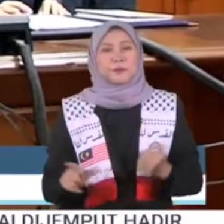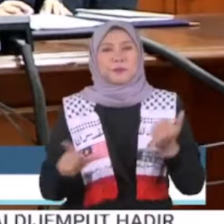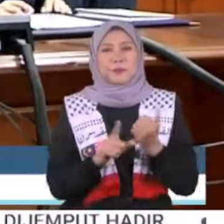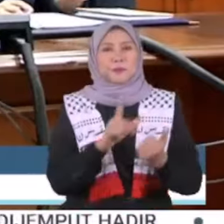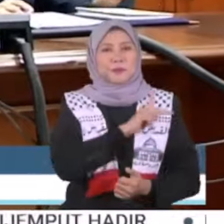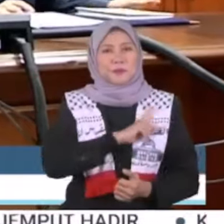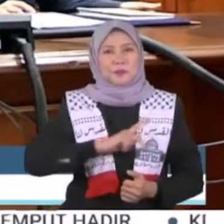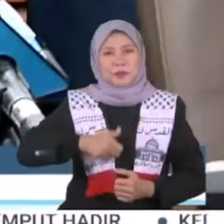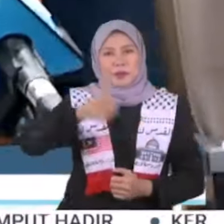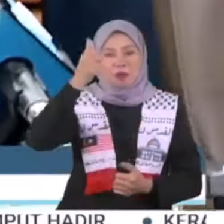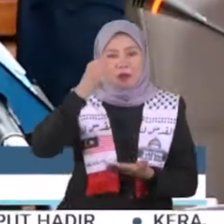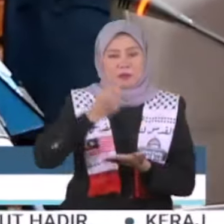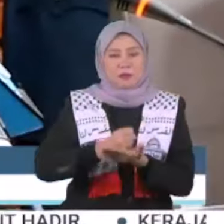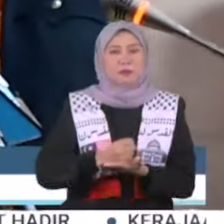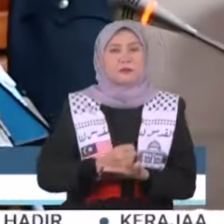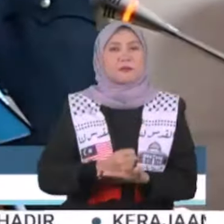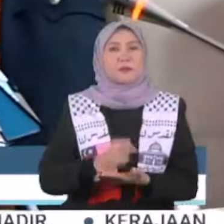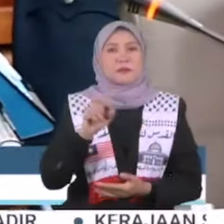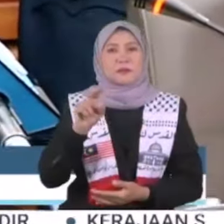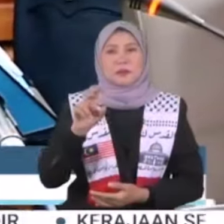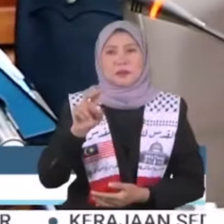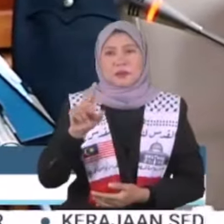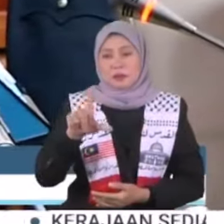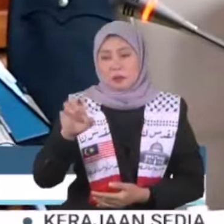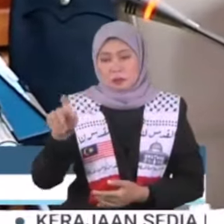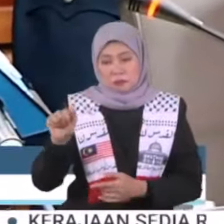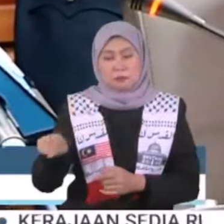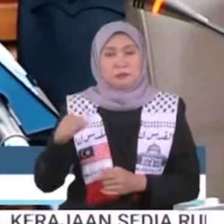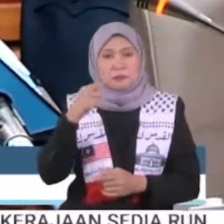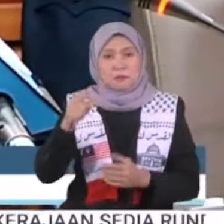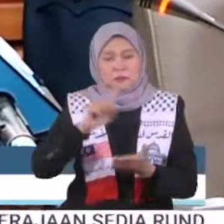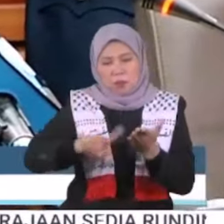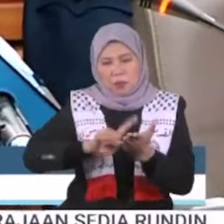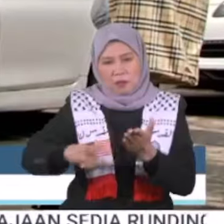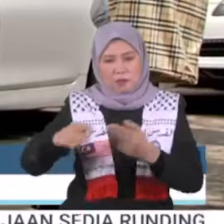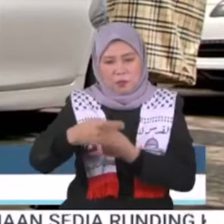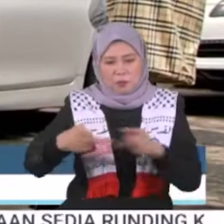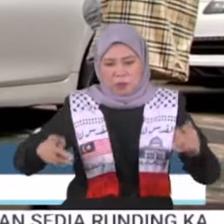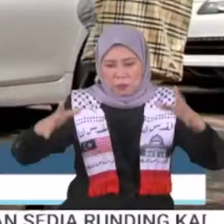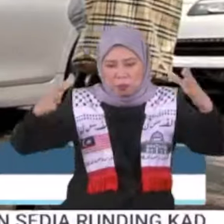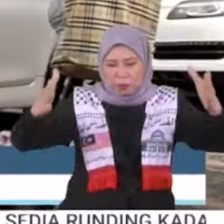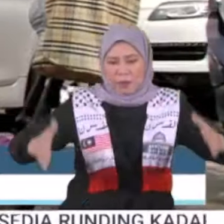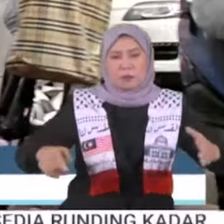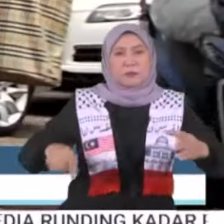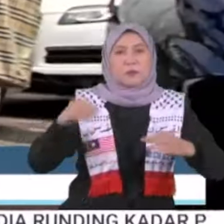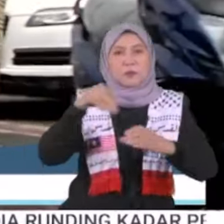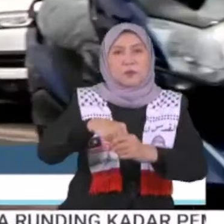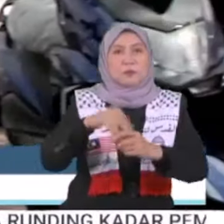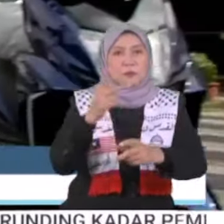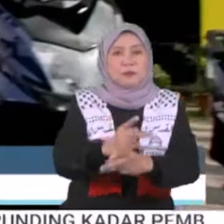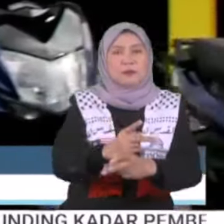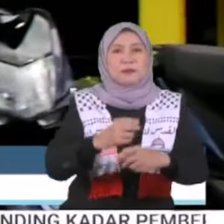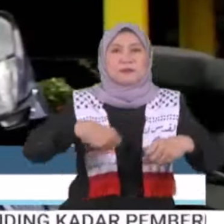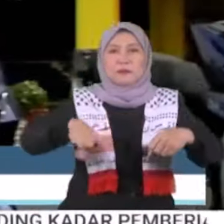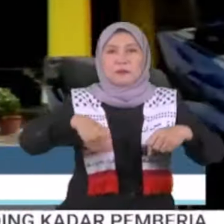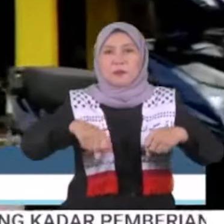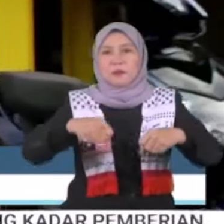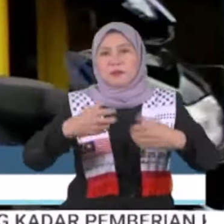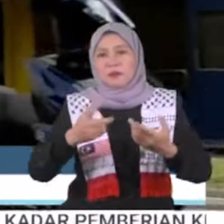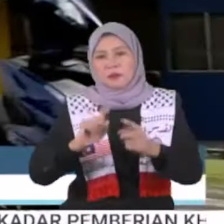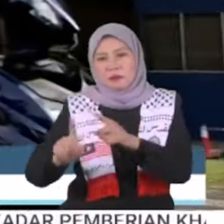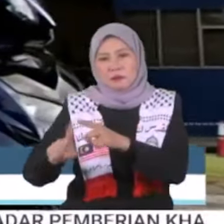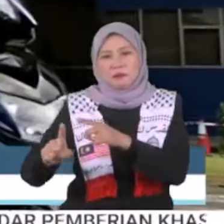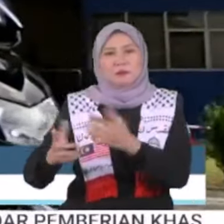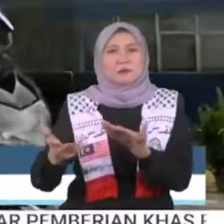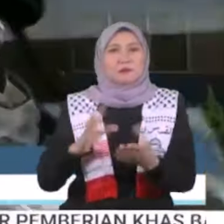Penolong Ketua Pengarah Kastam Zon Tengah, Nor Lela Ismail berkata, pemeriksaan kontena bagi penyelundupan masuk e-bike berkenaan mendapati syarikat yang